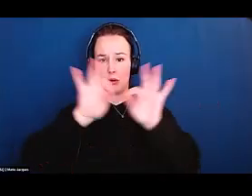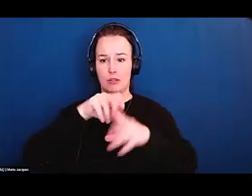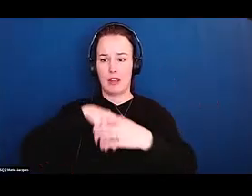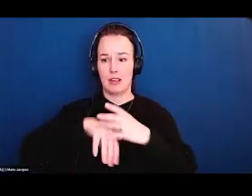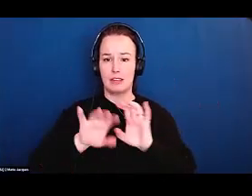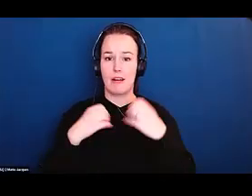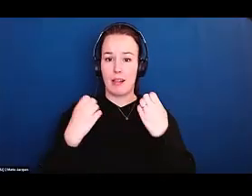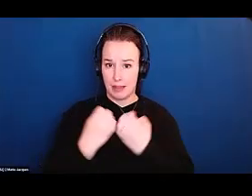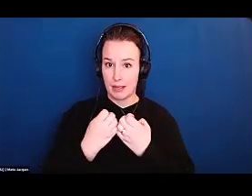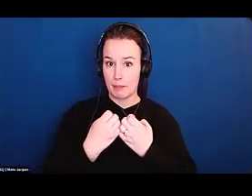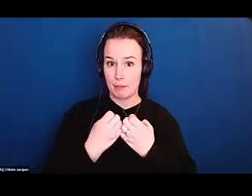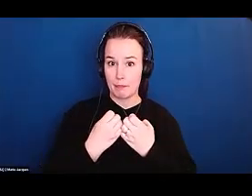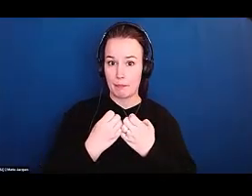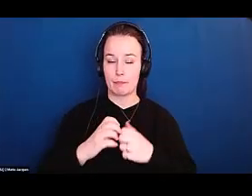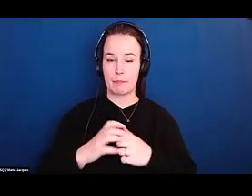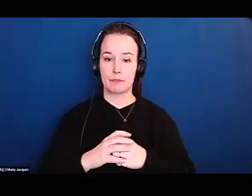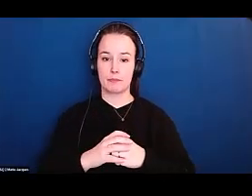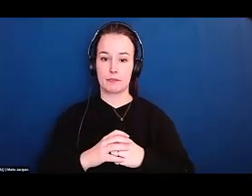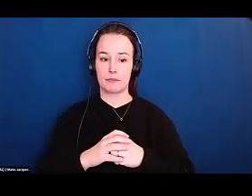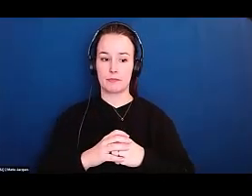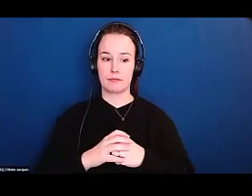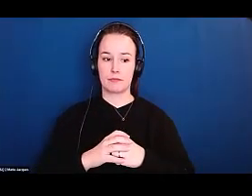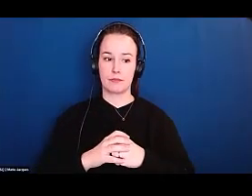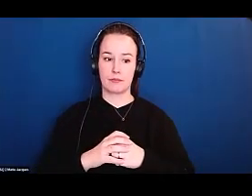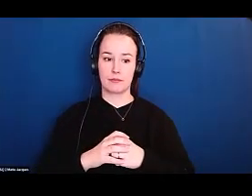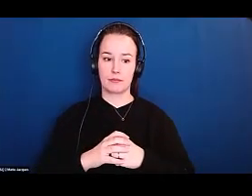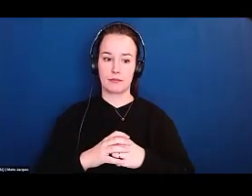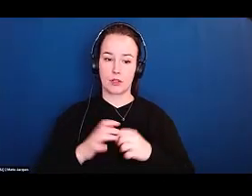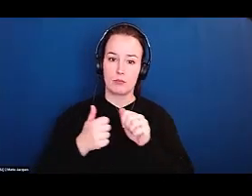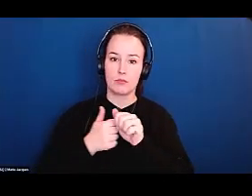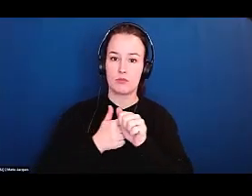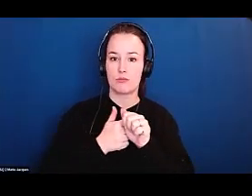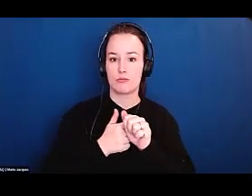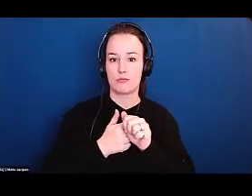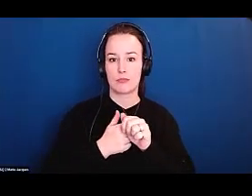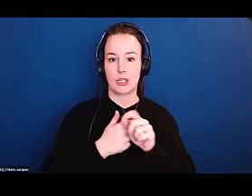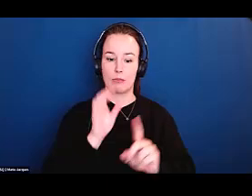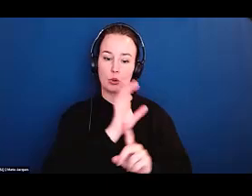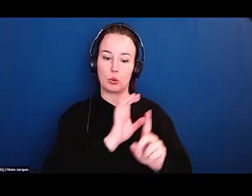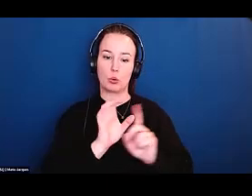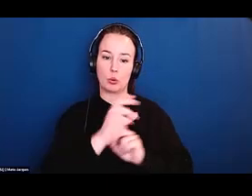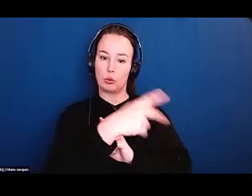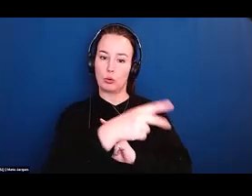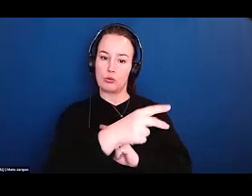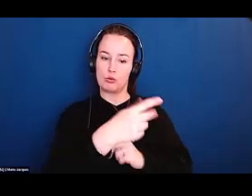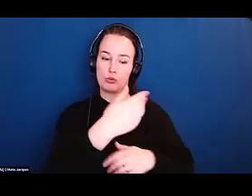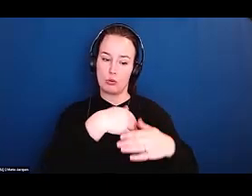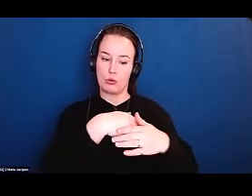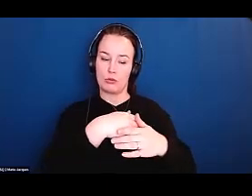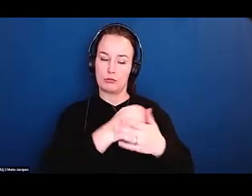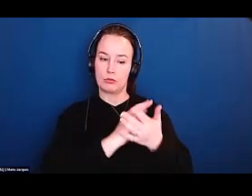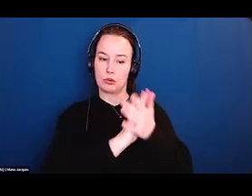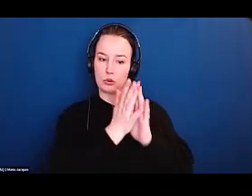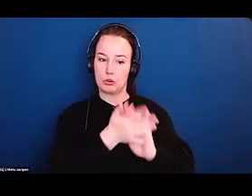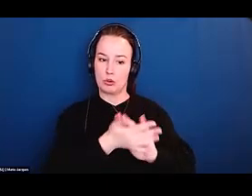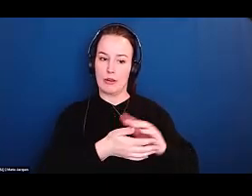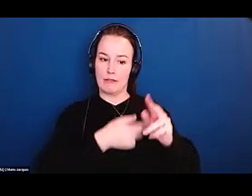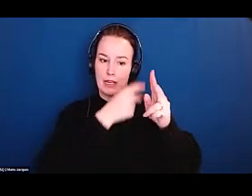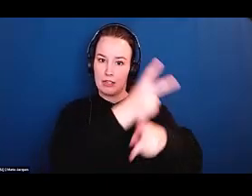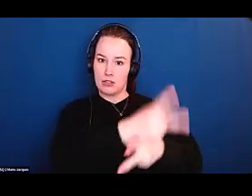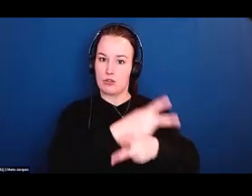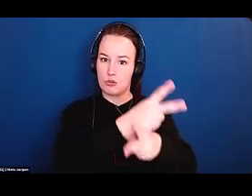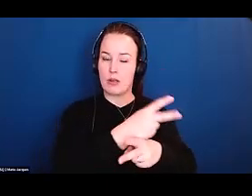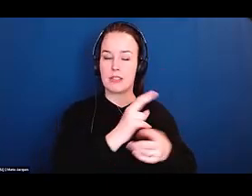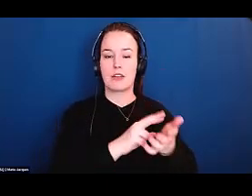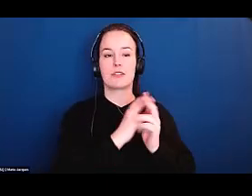au sein de l'équipe de soins qui est fondée sur la culture en tant que médecine. Ça veut dire quelqu'un qui peut fournir des